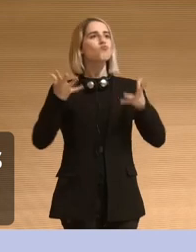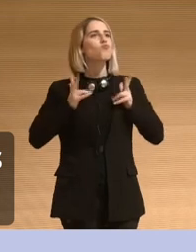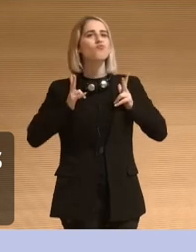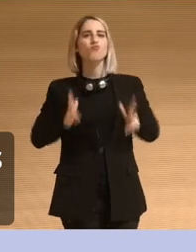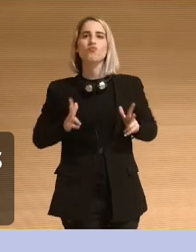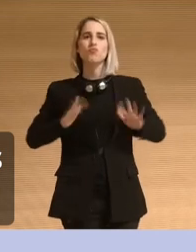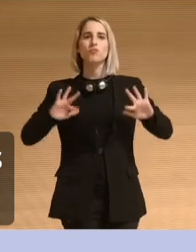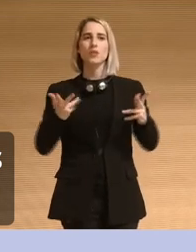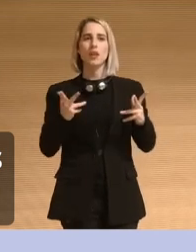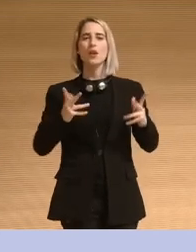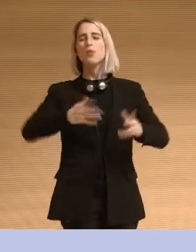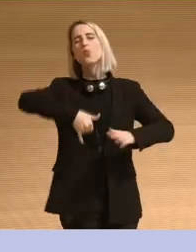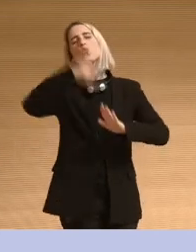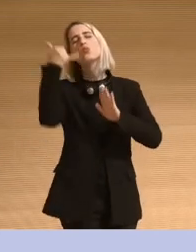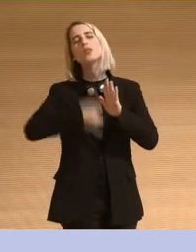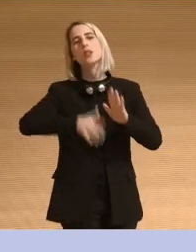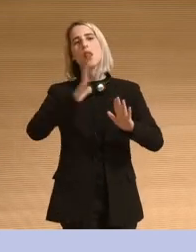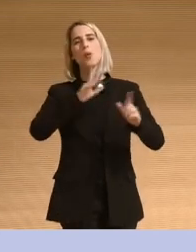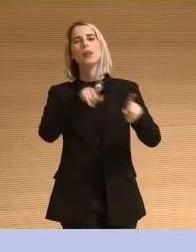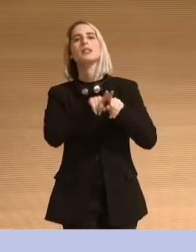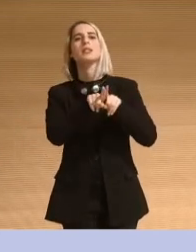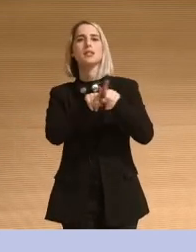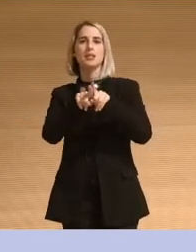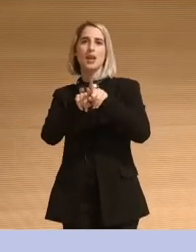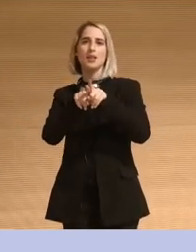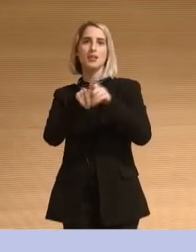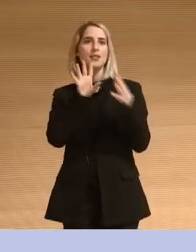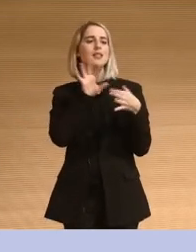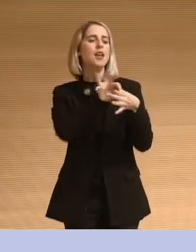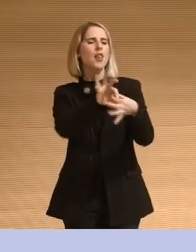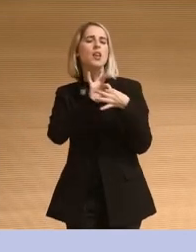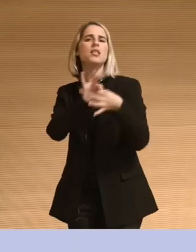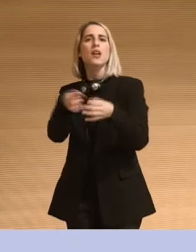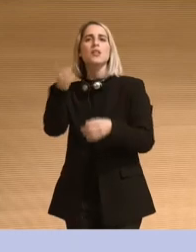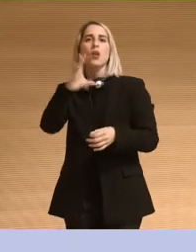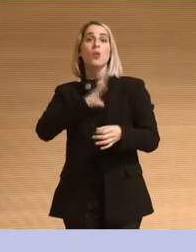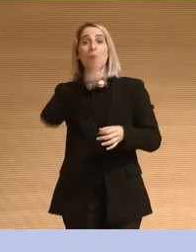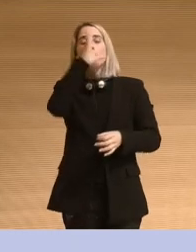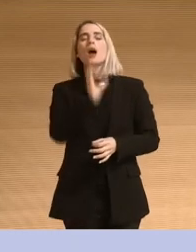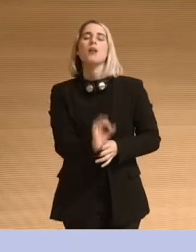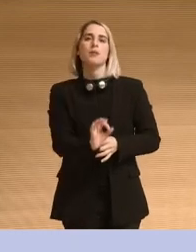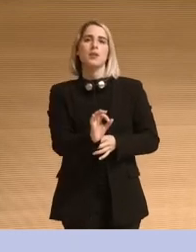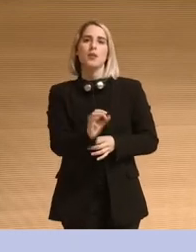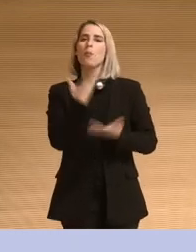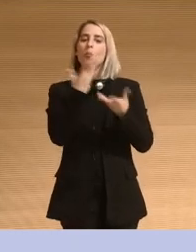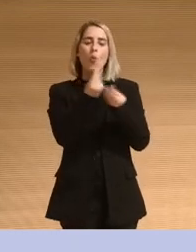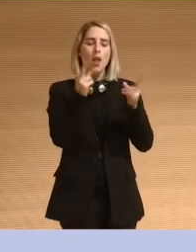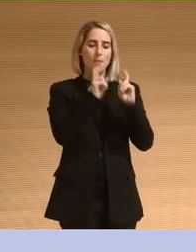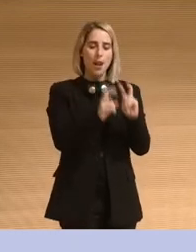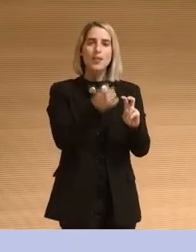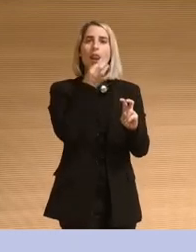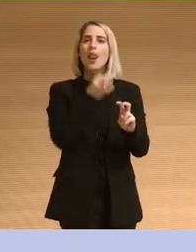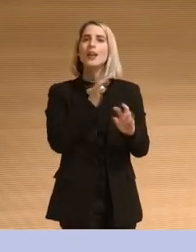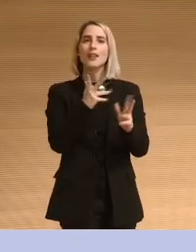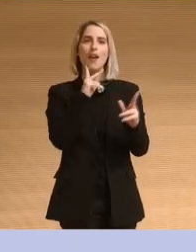είναι οι ουσιαστικές ανθρώπινες σχέσεις. Η γνήσια σύνδεση με άλλους ανθρώπους. Υπάρχουν πολύ ενδιαφέρουσες μελέτες, μάλιστα, που μιλούν για τη θεραπεία μέσω